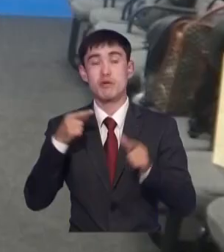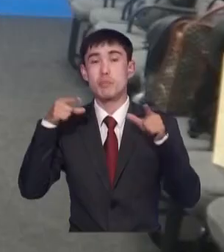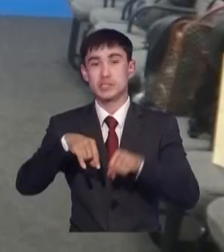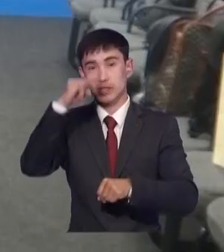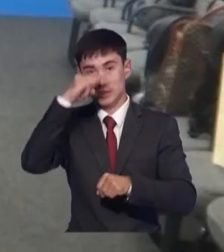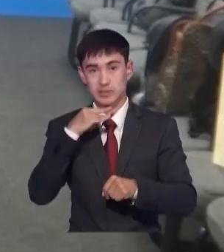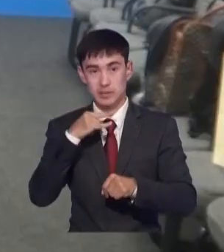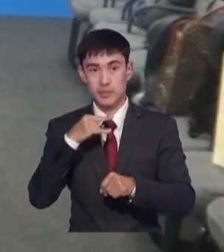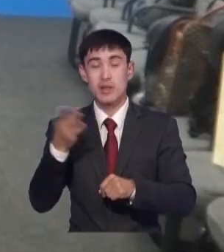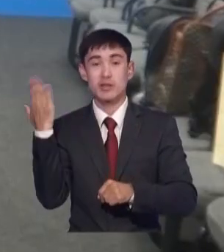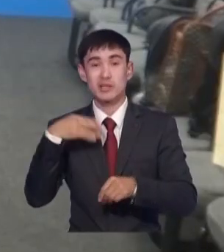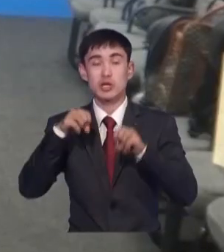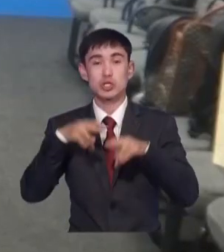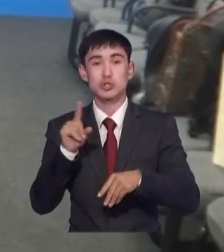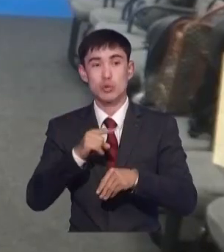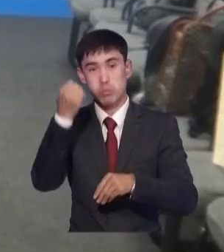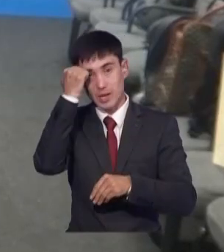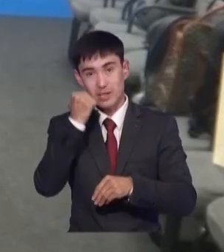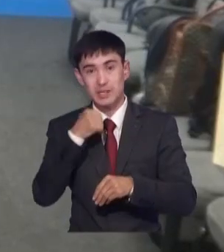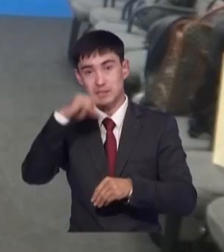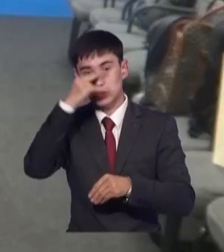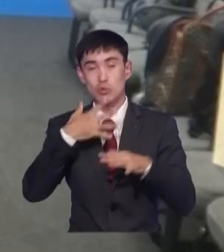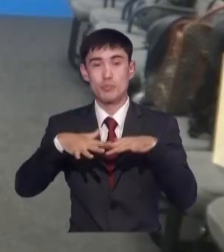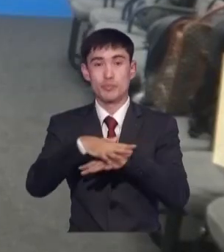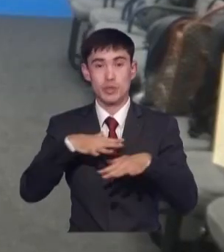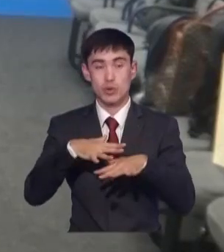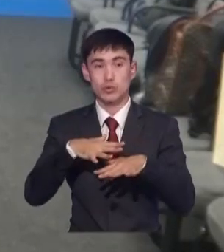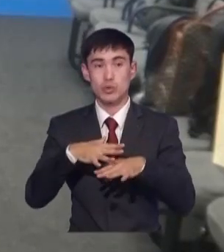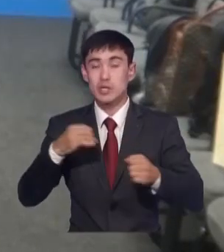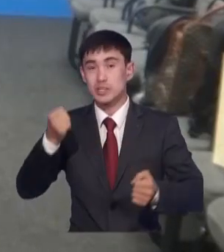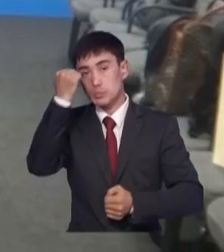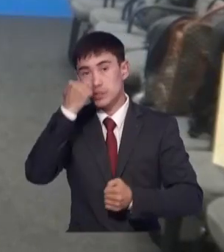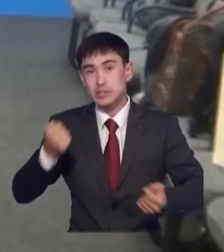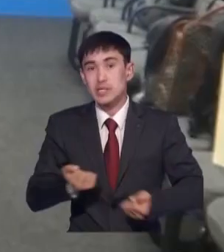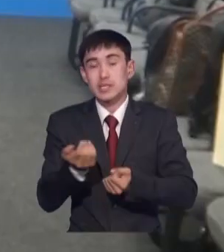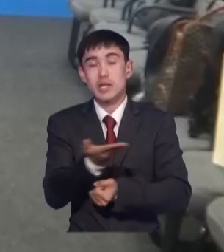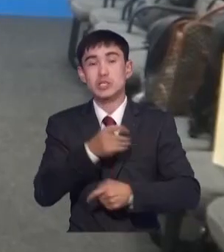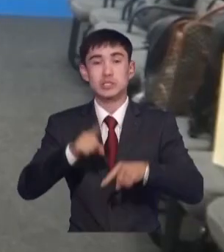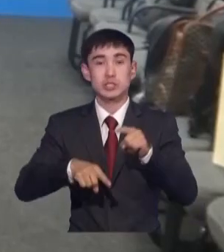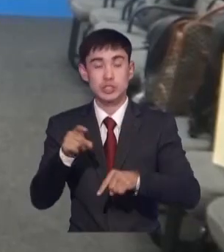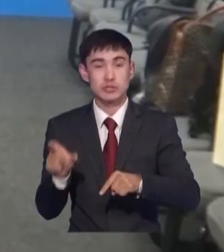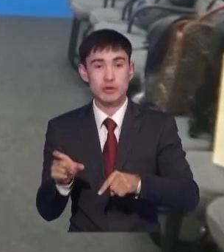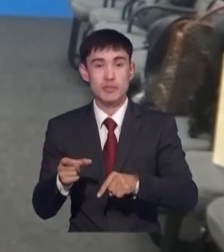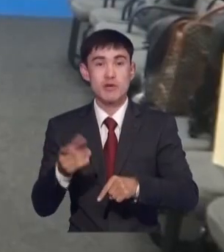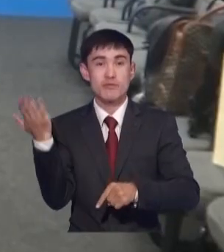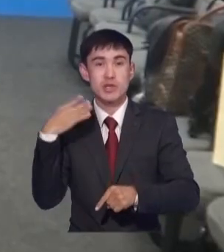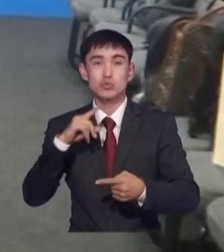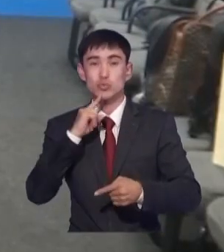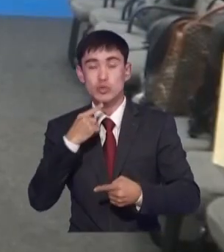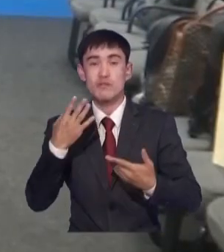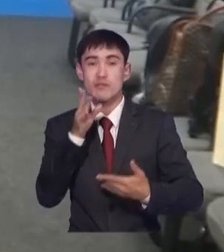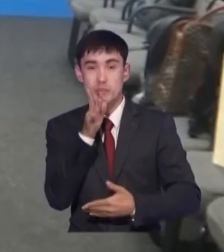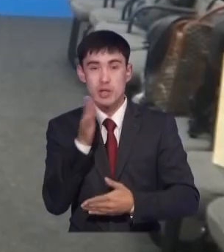посетил Казахстан. Тогда я решил, что в благодарность казахскому народу за спасение наших соотечественников в те непростые годы я